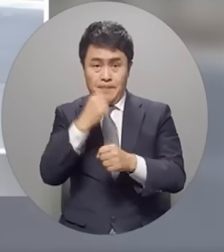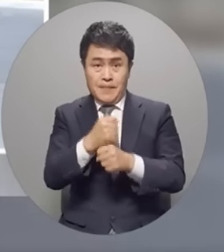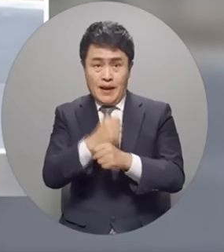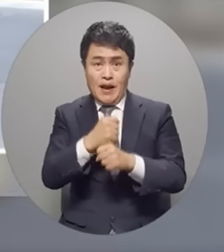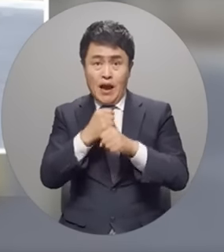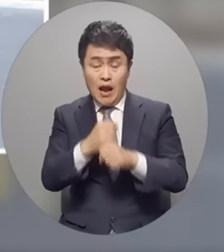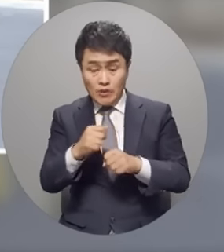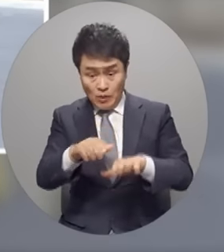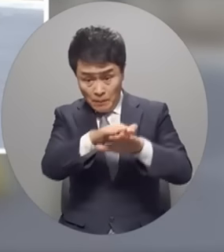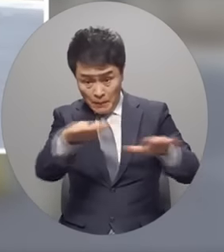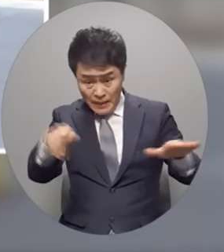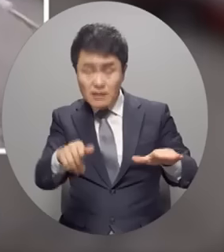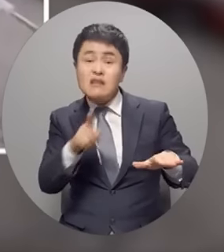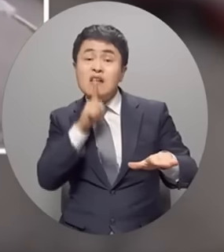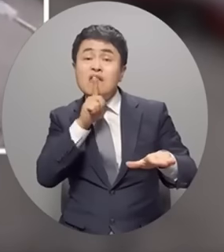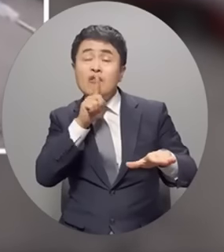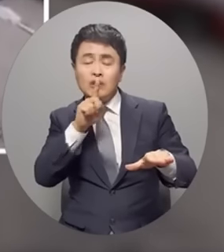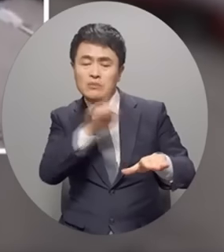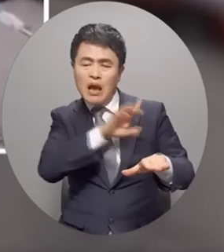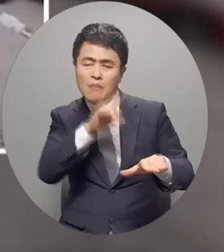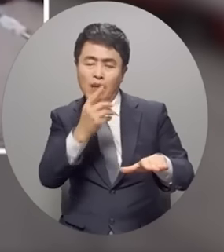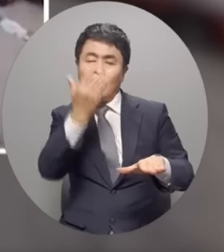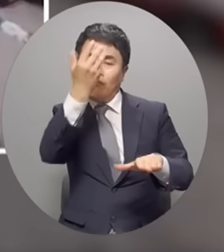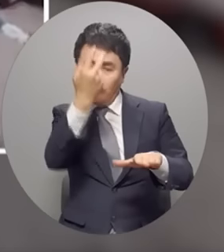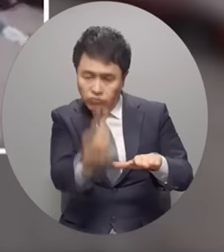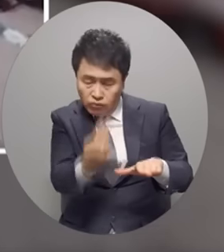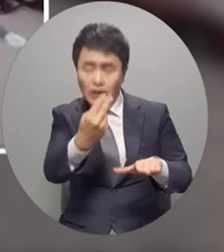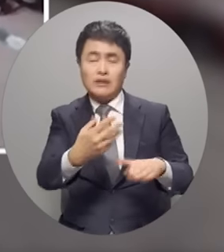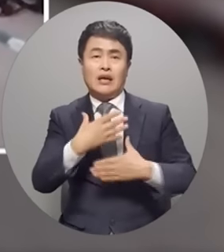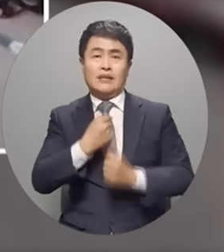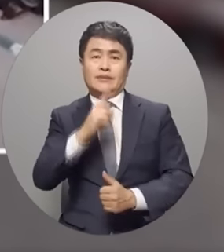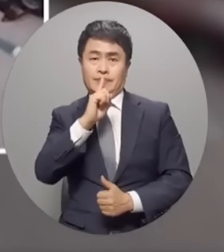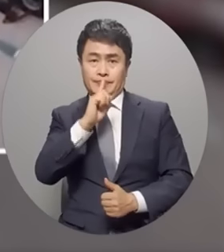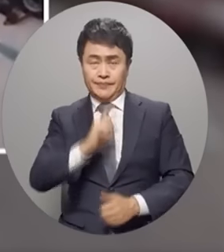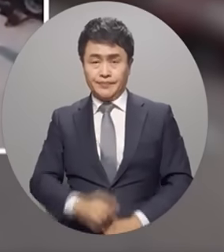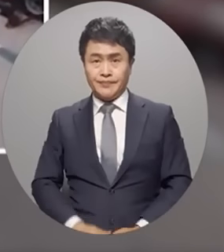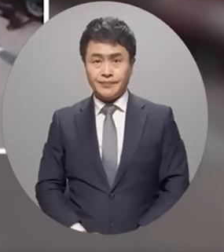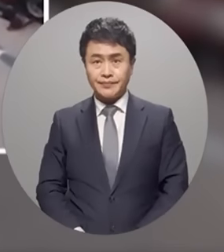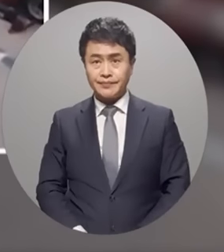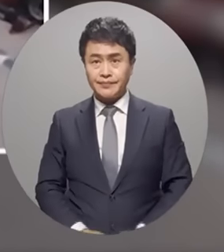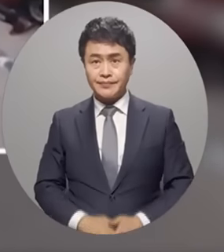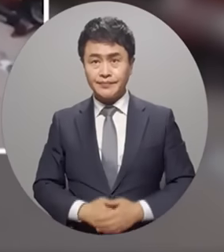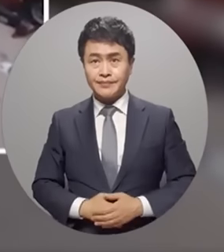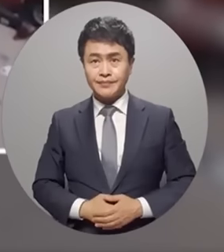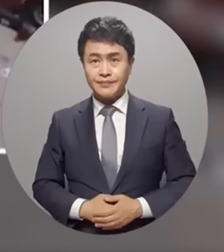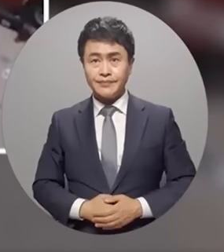엉덩이부터 떨어져야 안전하다고 당부했습니다. MBC 뉴스 고병찬입니다.